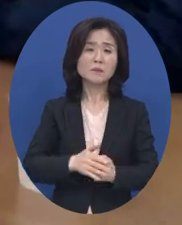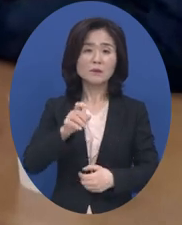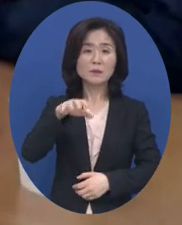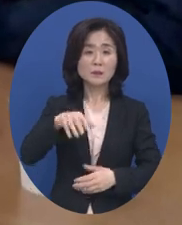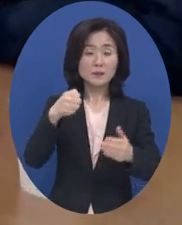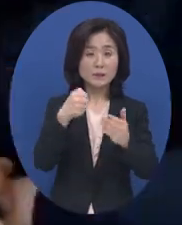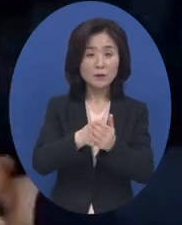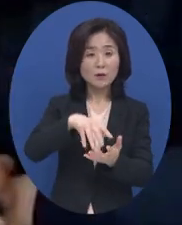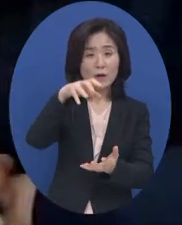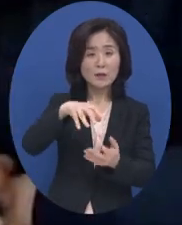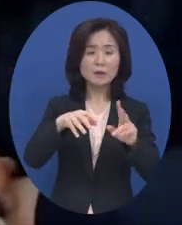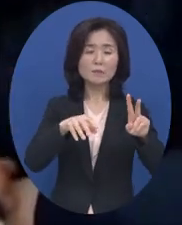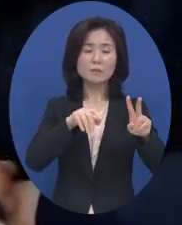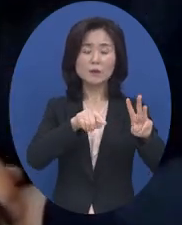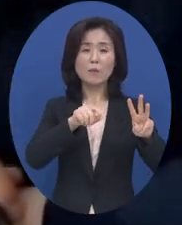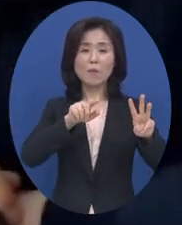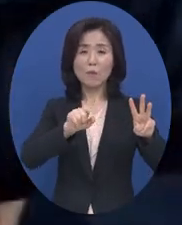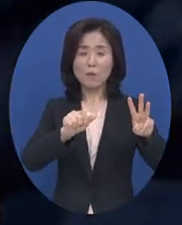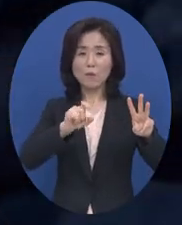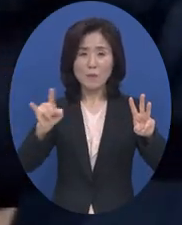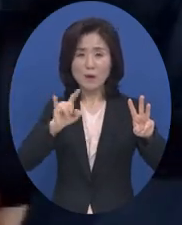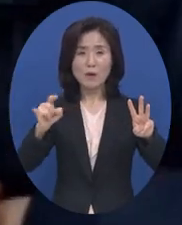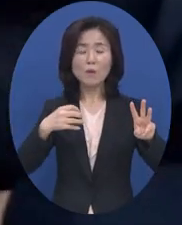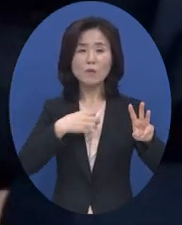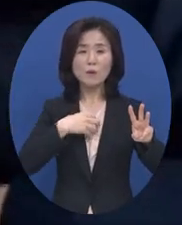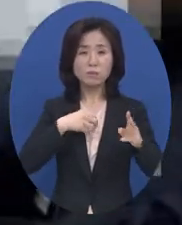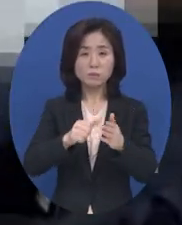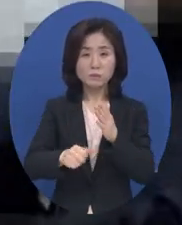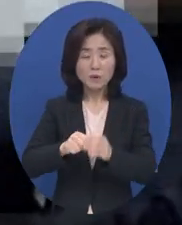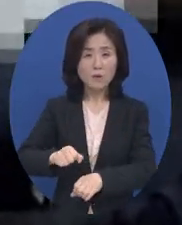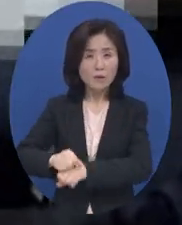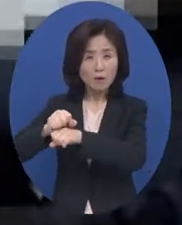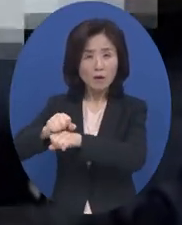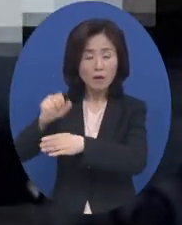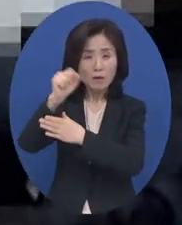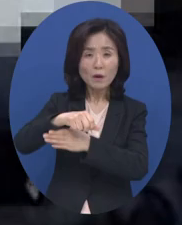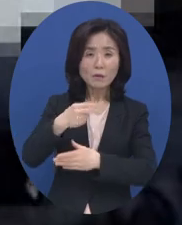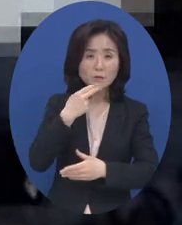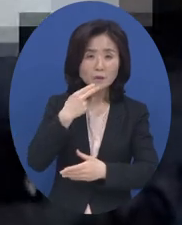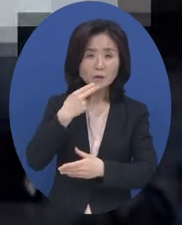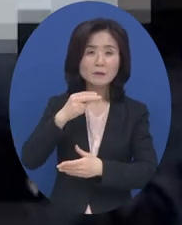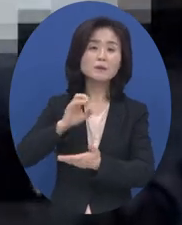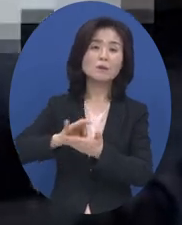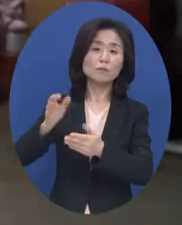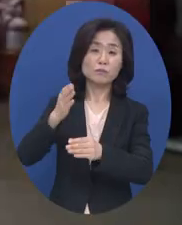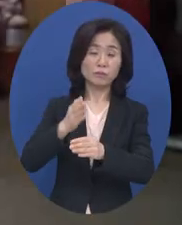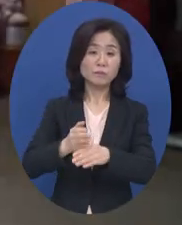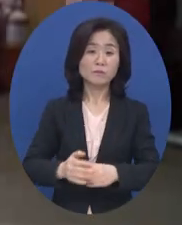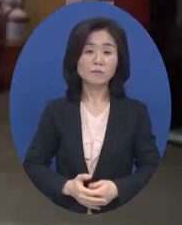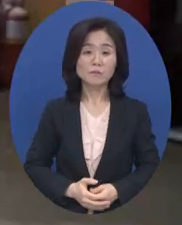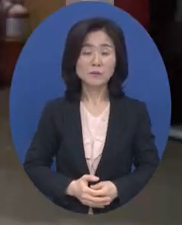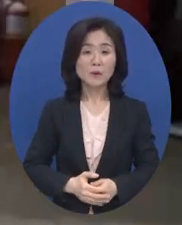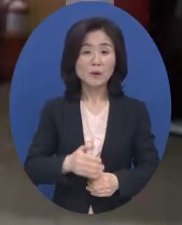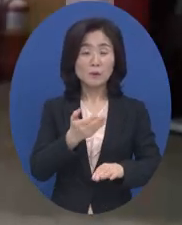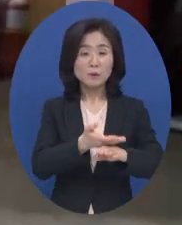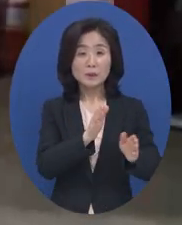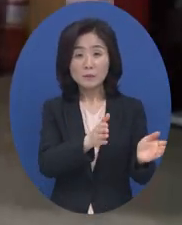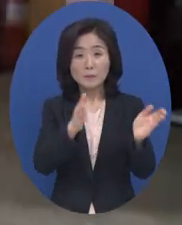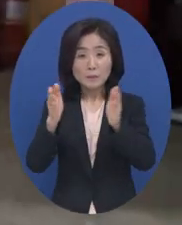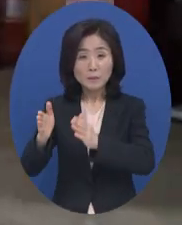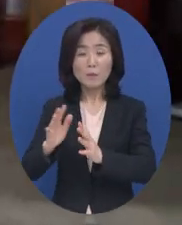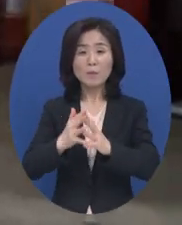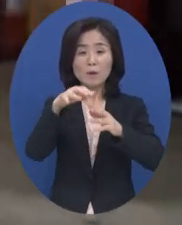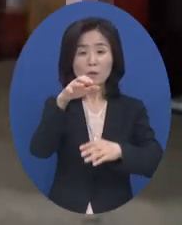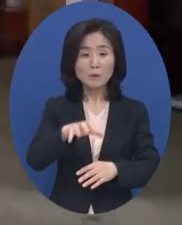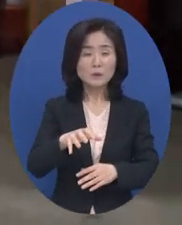이곳에서는 지정 수량의 3.5배나 되는 위험물을 저장 허가도 받지 않고 그대로 사용하고 있습니다. 또 다른